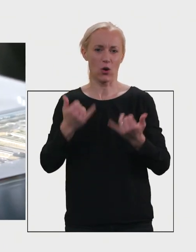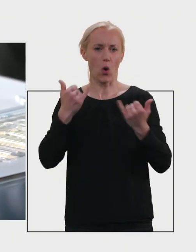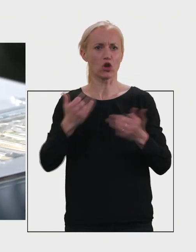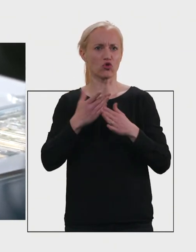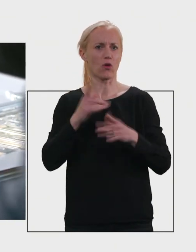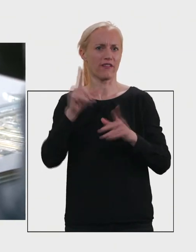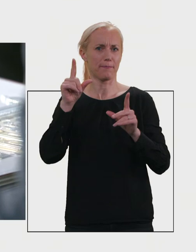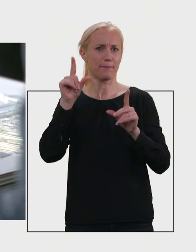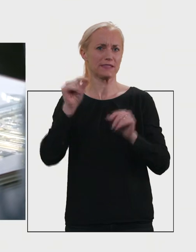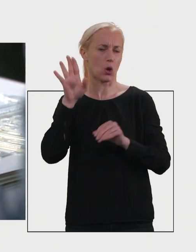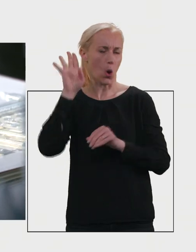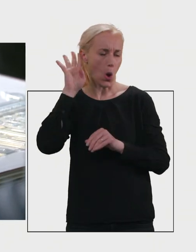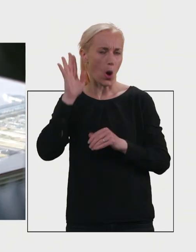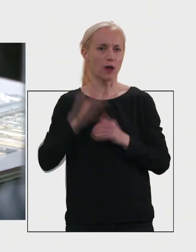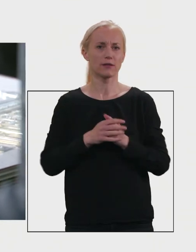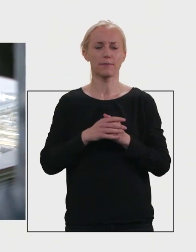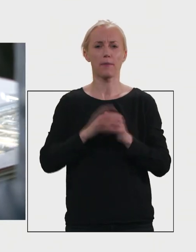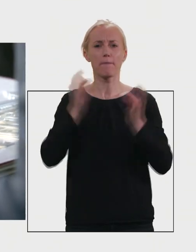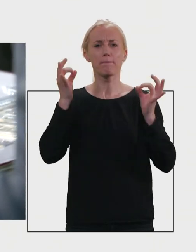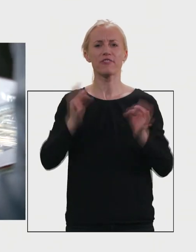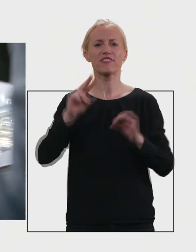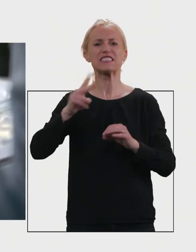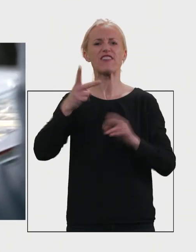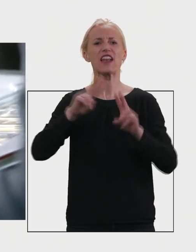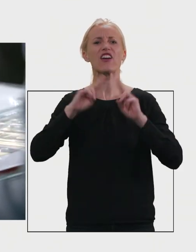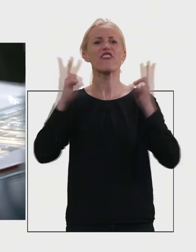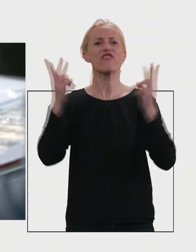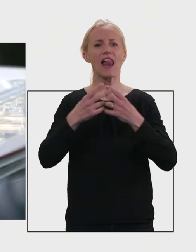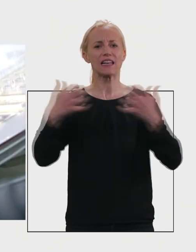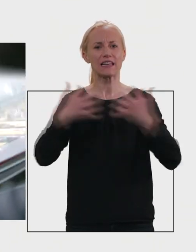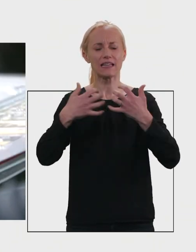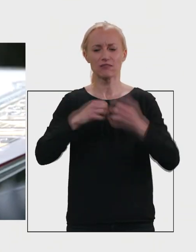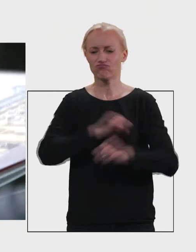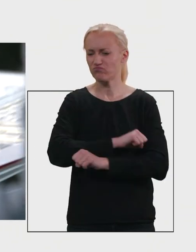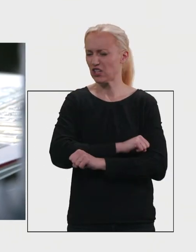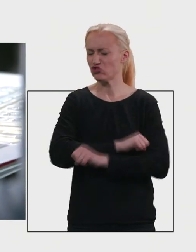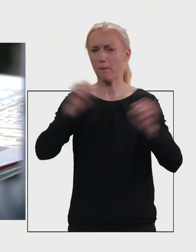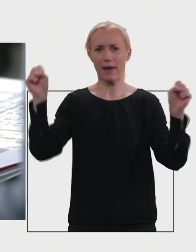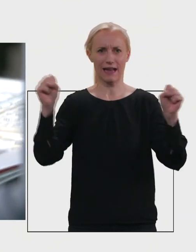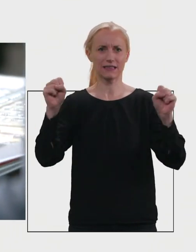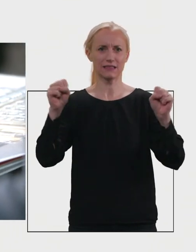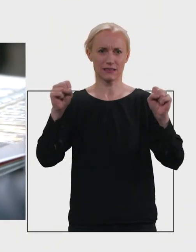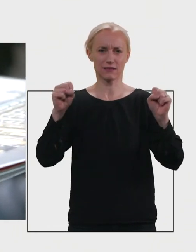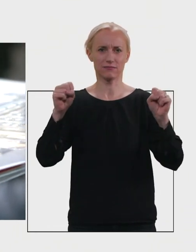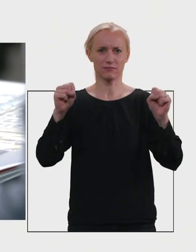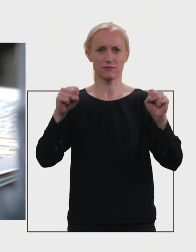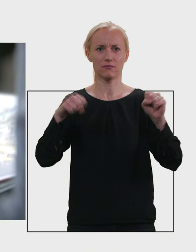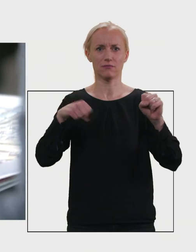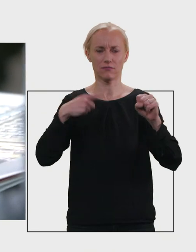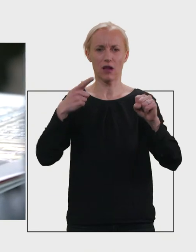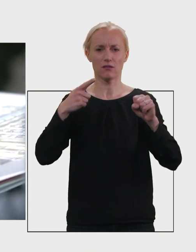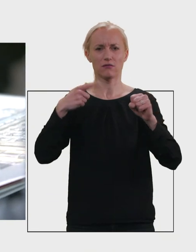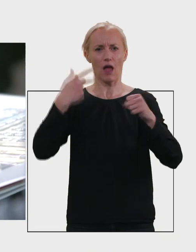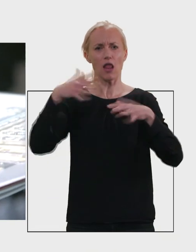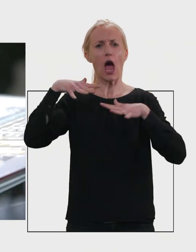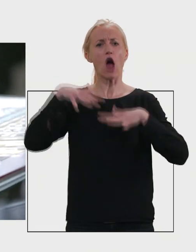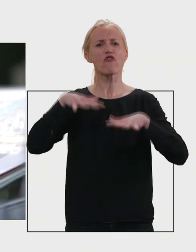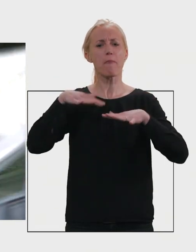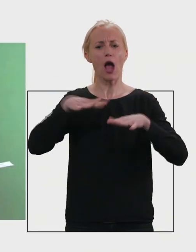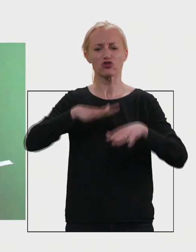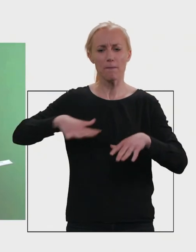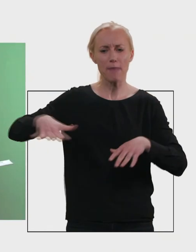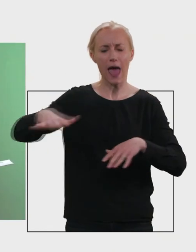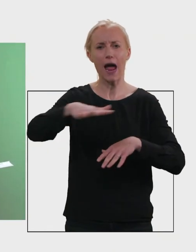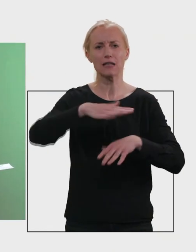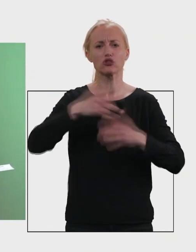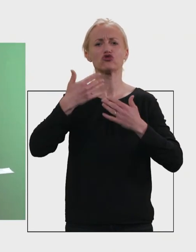gehört. Mhm. Das Schloss wurde nach dem Zweiten Weltkrieg gesprengt. Es entstand zunächst ein Aufmarschplatz und später